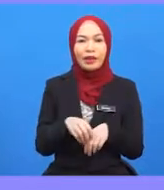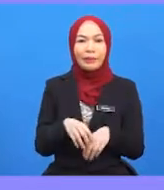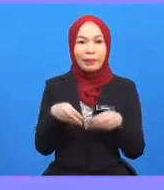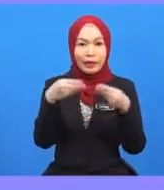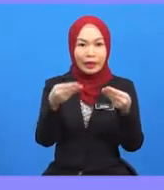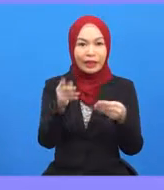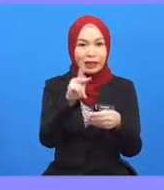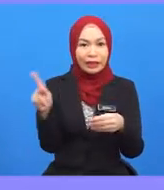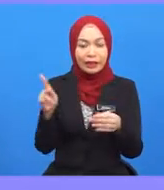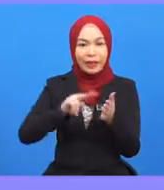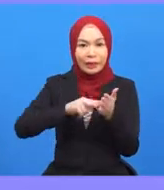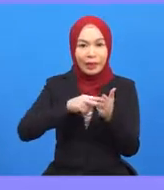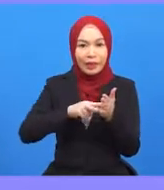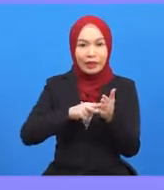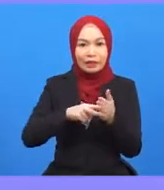Kedua,